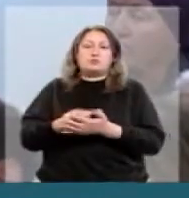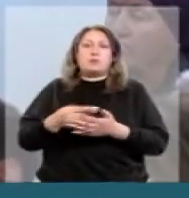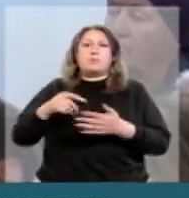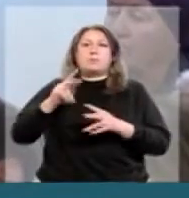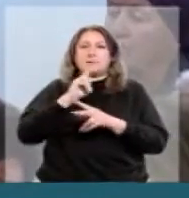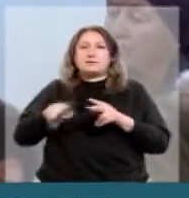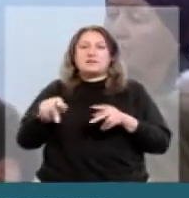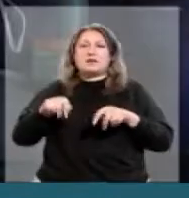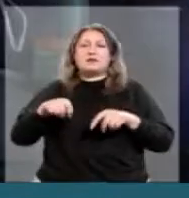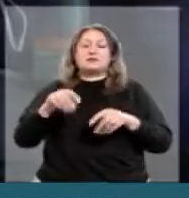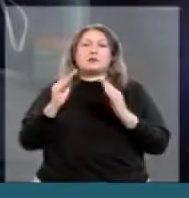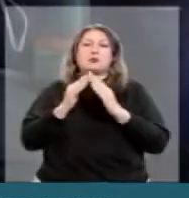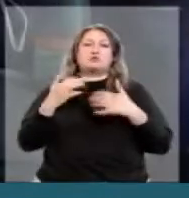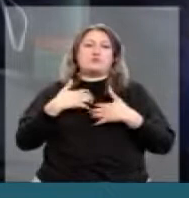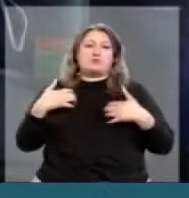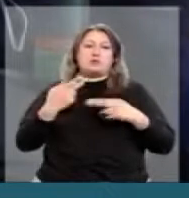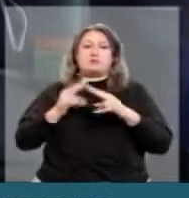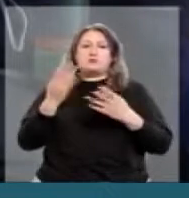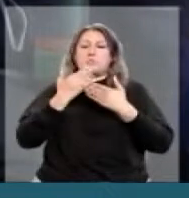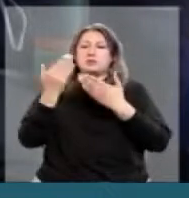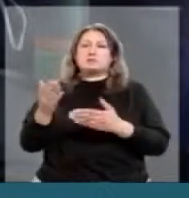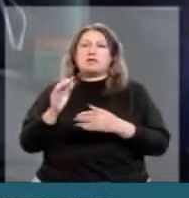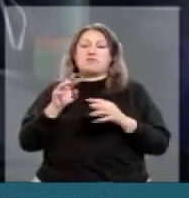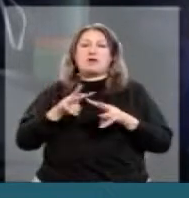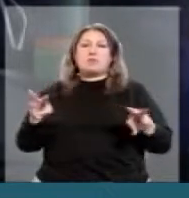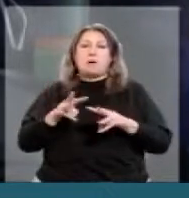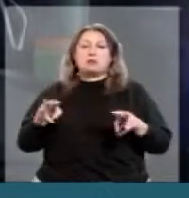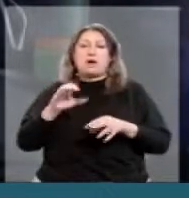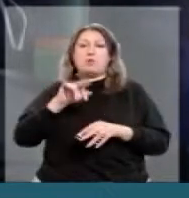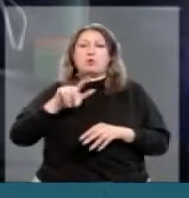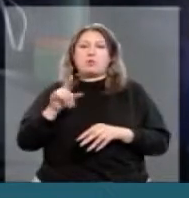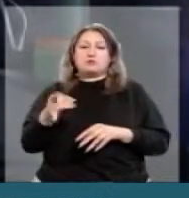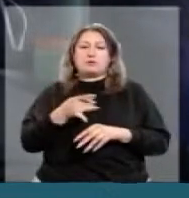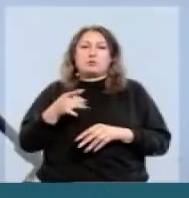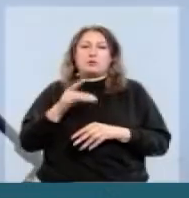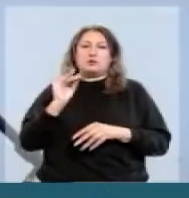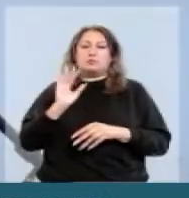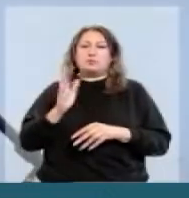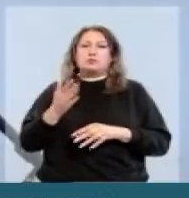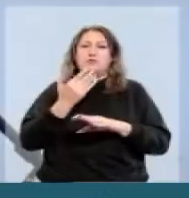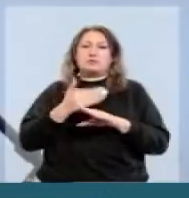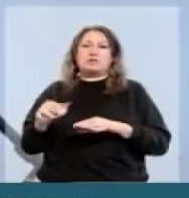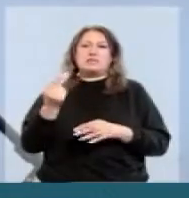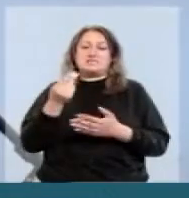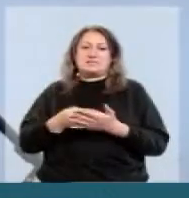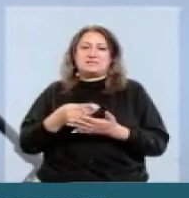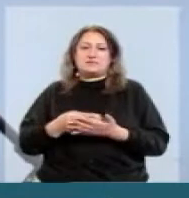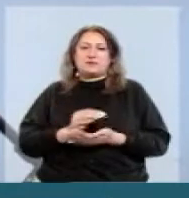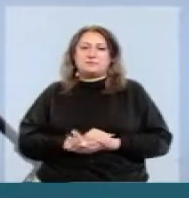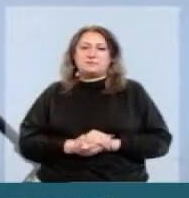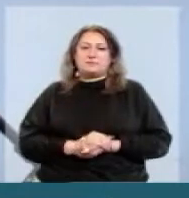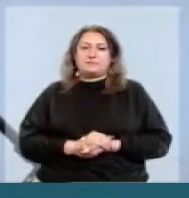жүгіну қажет. Сол арқылы жергілікті бюджеттен және бірыңғай қайырымдылық кезет қоғамдық қорынан қаражат бөлінбек. Кроме гражданского населения, также